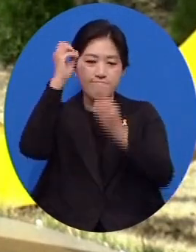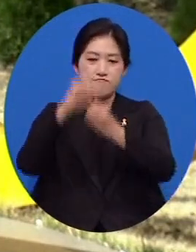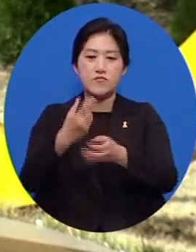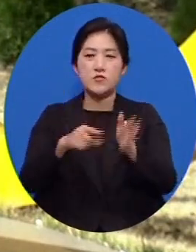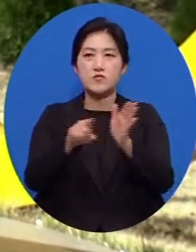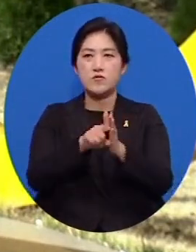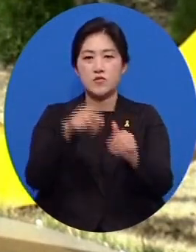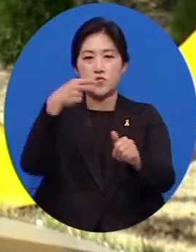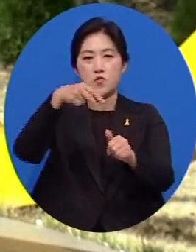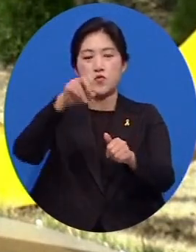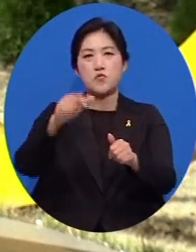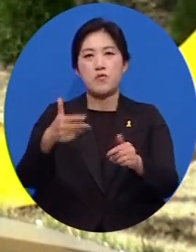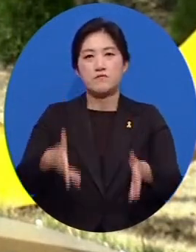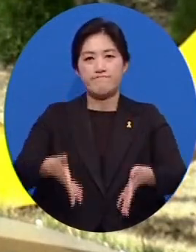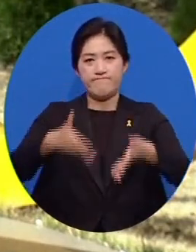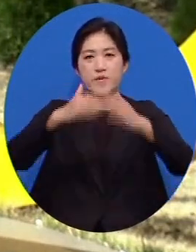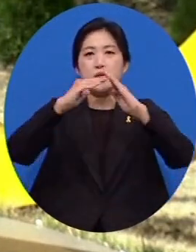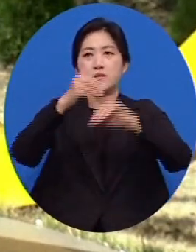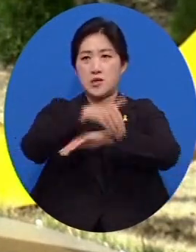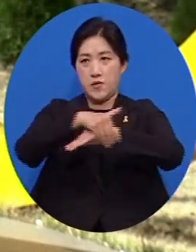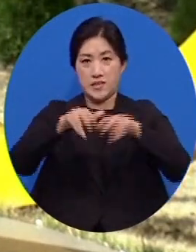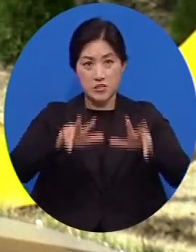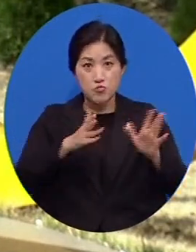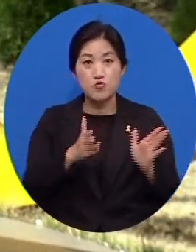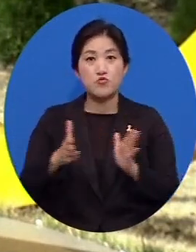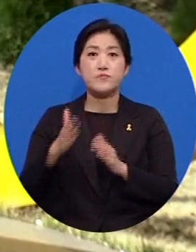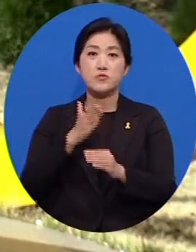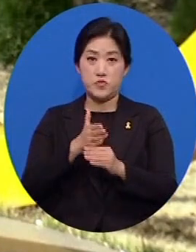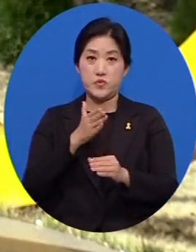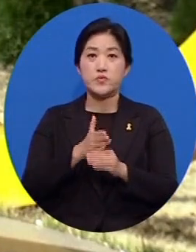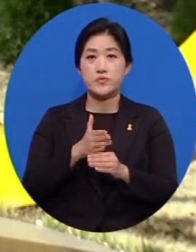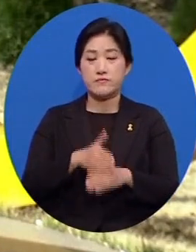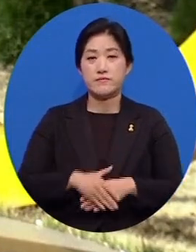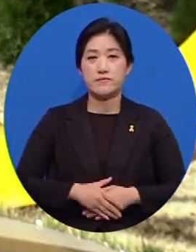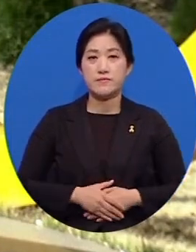계획입니다. 지금 한창 준비 중에 있습니다.